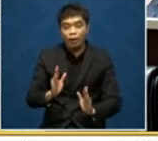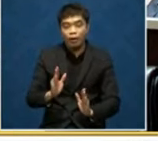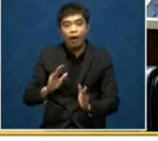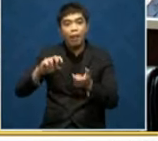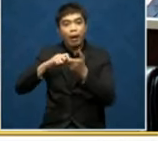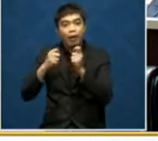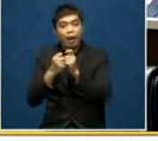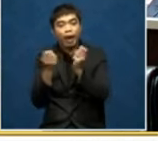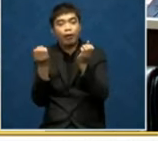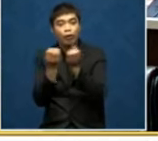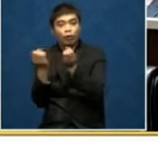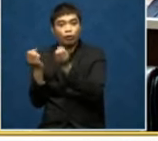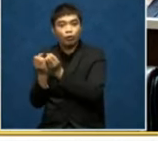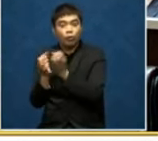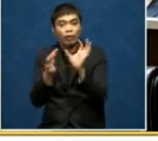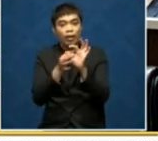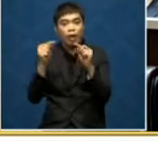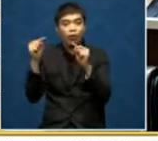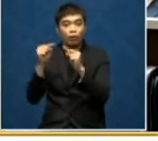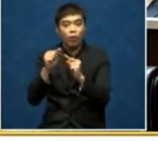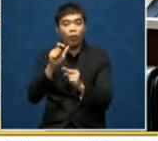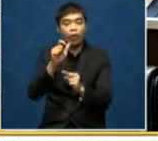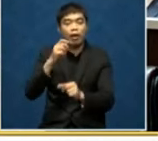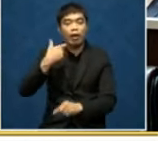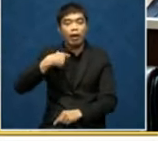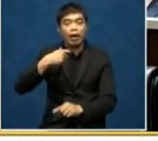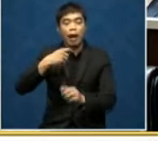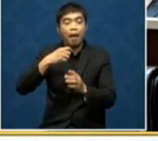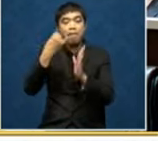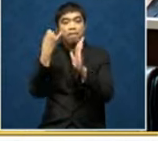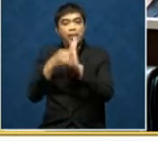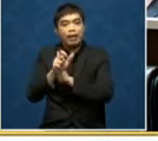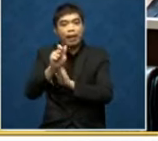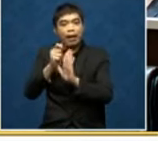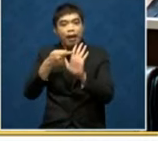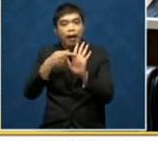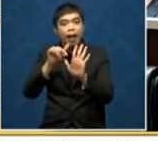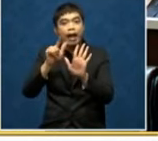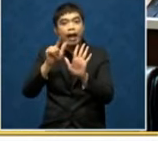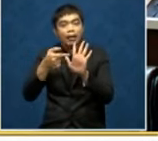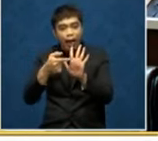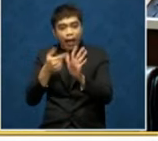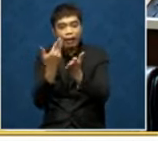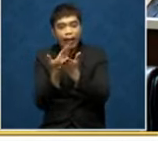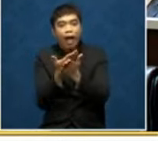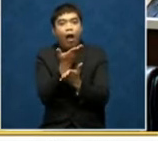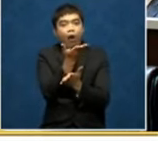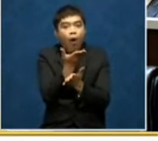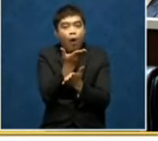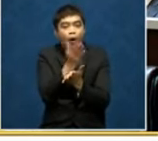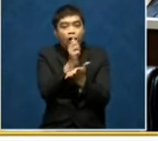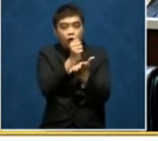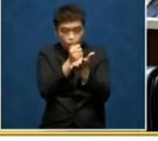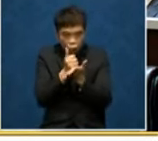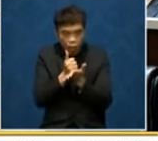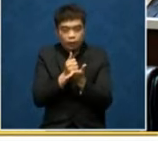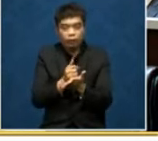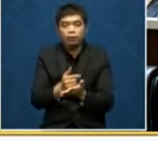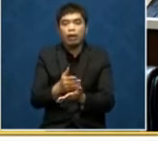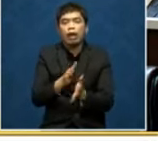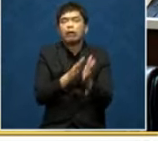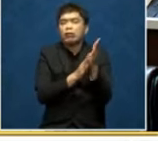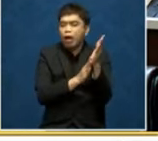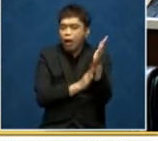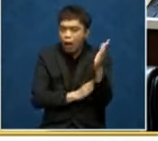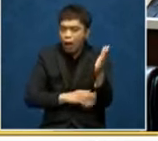จำเลยในคดีอาญายังดำเนินการได้อย่างล่าช้าต้องรอการพิสูจน์สิทธิ์เอกสารยืนยัน